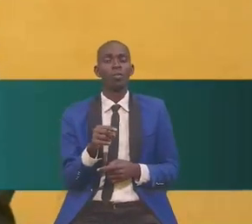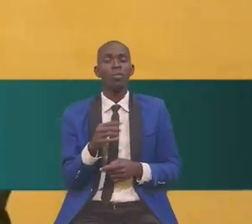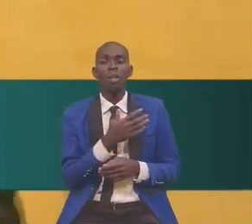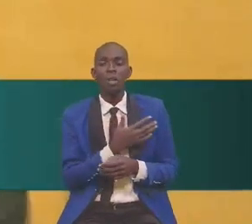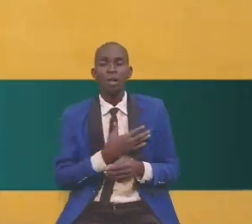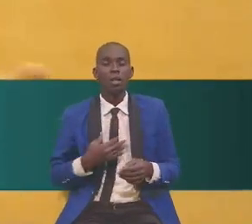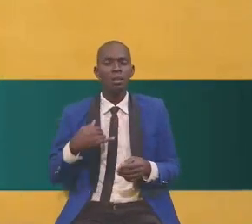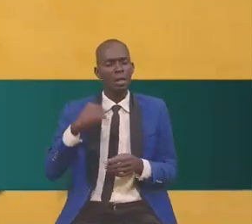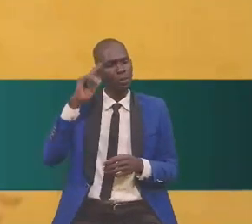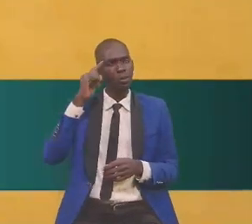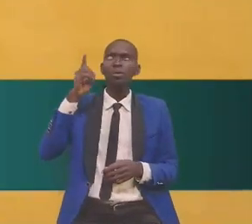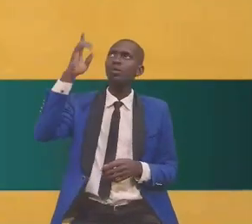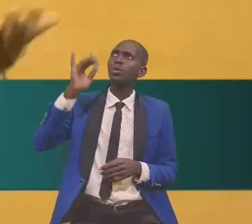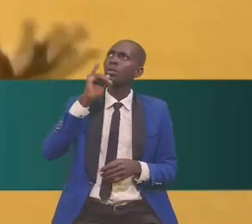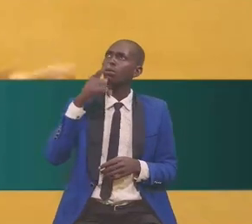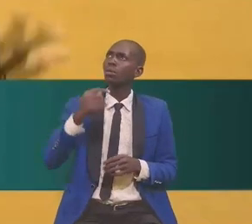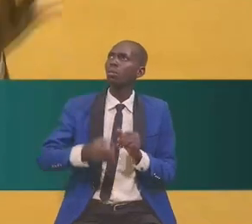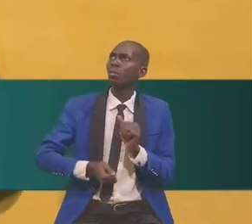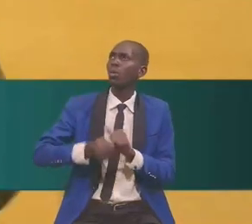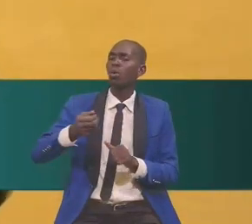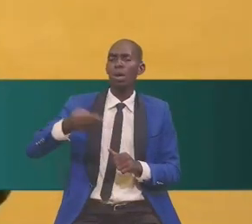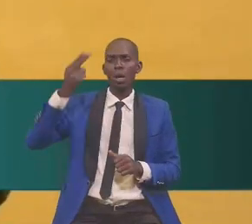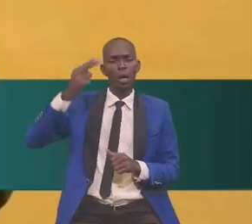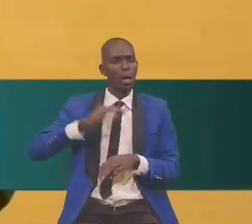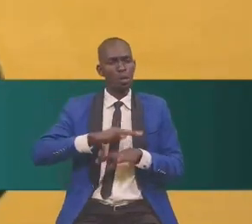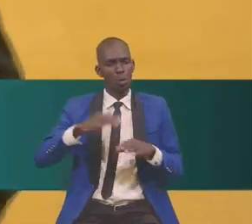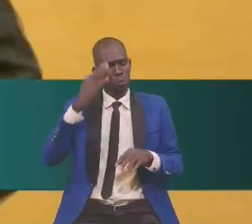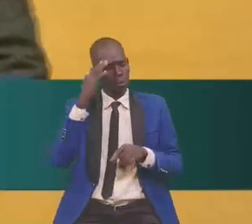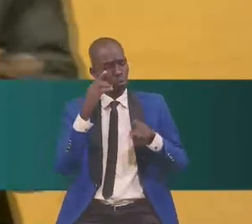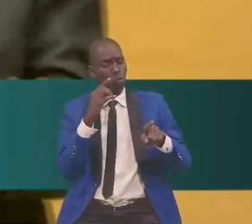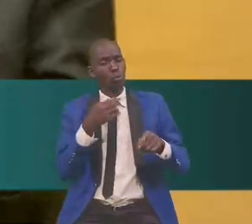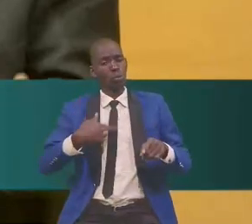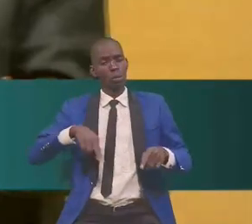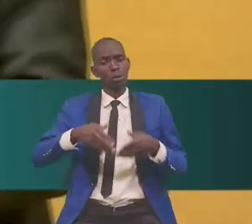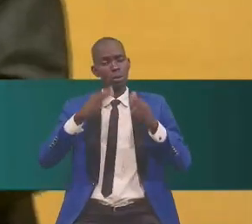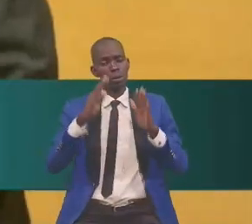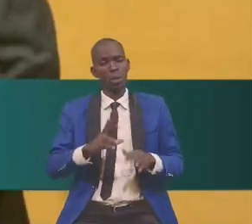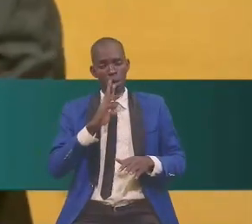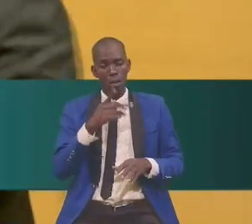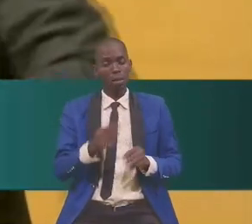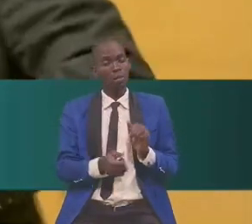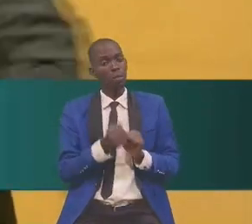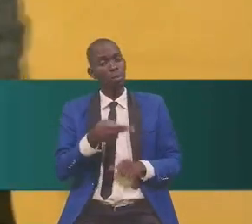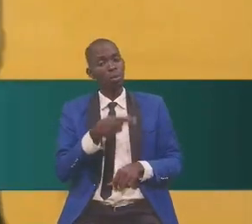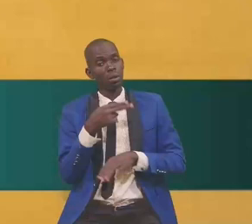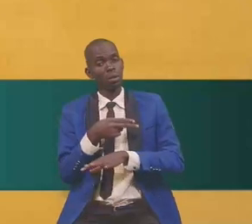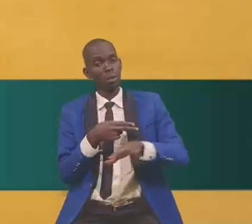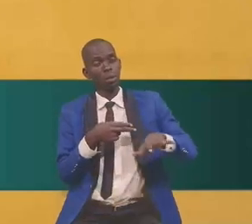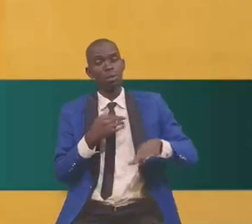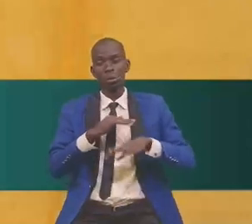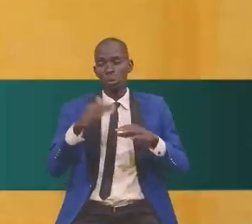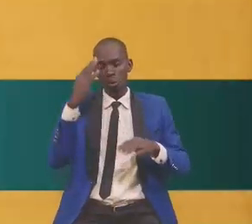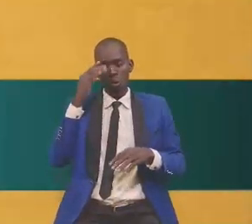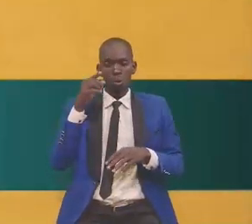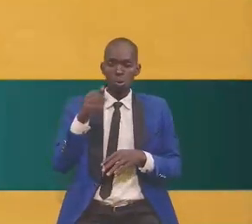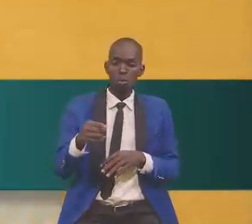je ne savais pas que les pharisiens étaient les plus hauts. Je ne savais pas que les sadducéens étaient les plus hauts. Je ne savais pas